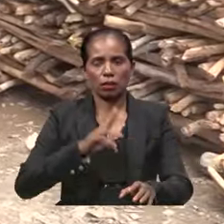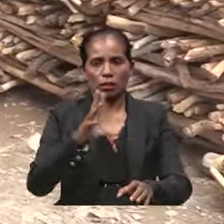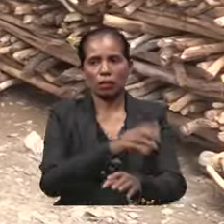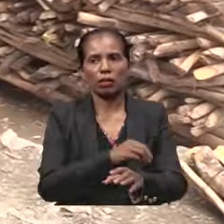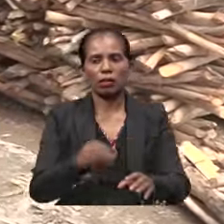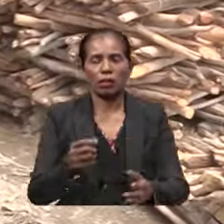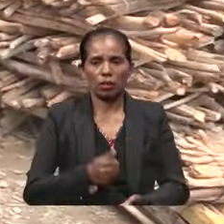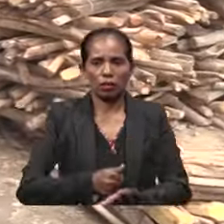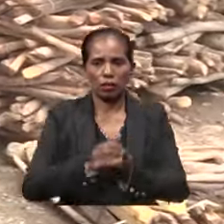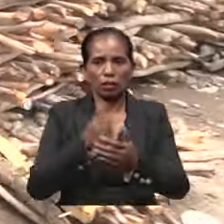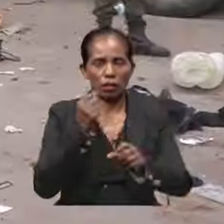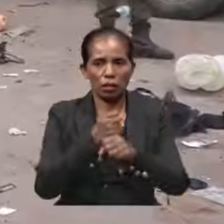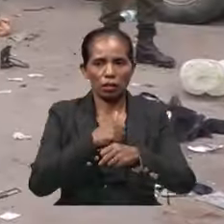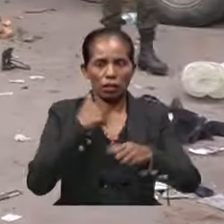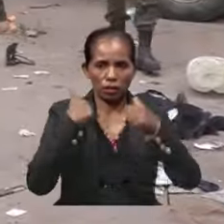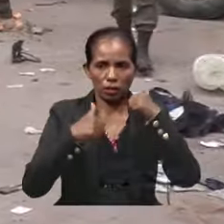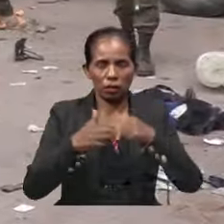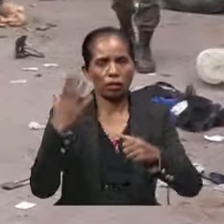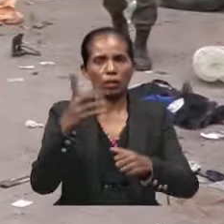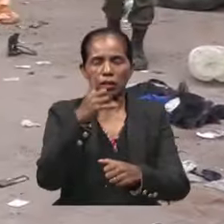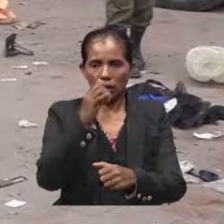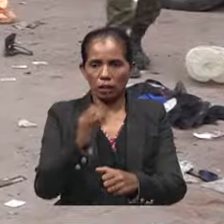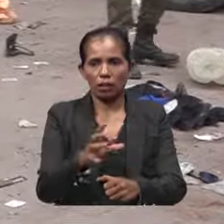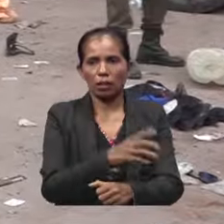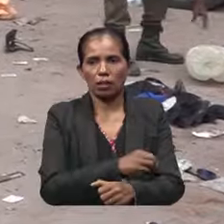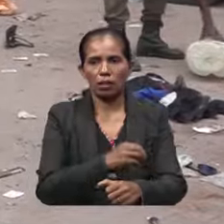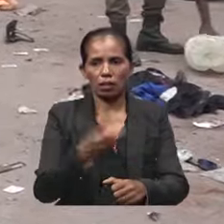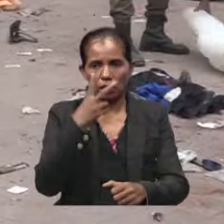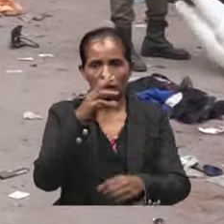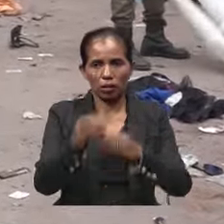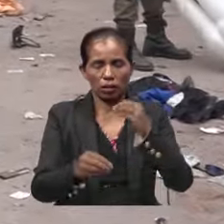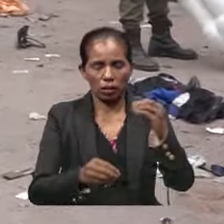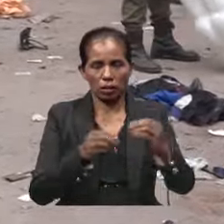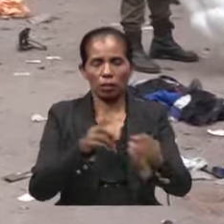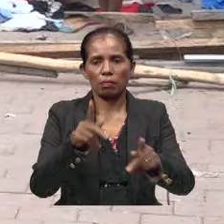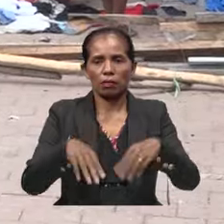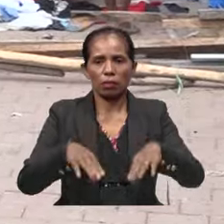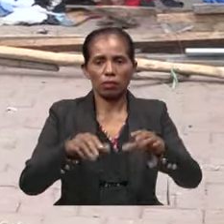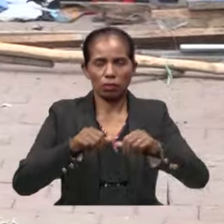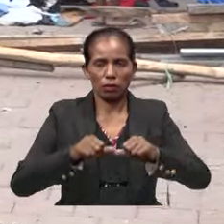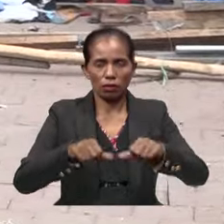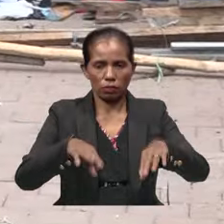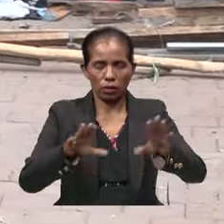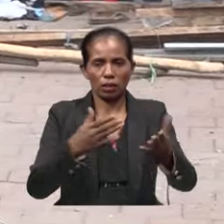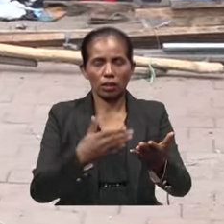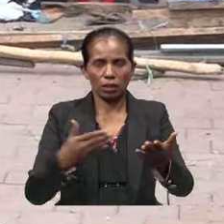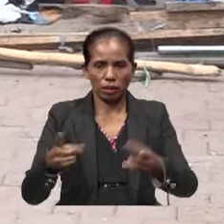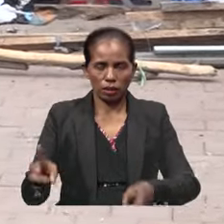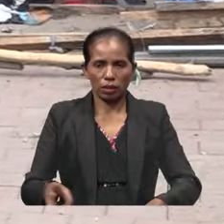balu apoia halu atividade operasaun iya kapital dili, ho di kontrolo vendedor sire ne be kontinua fan sasan